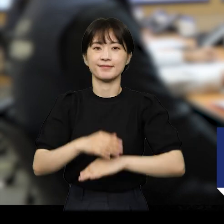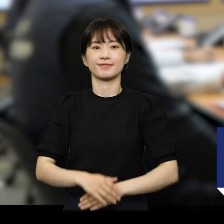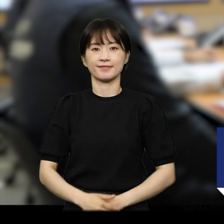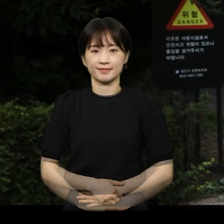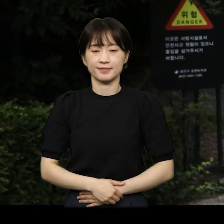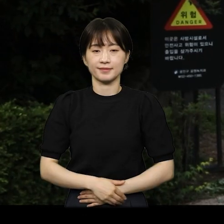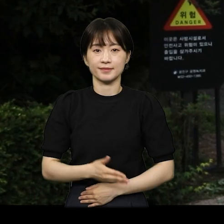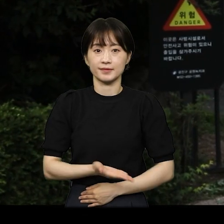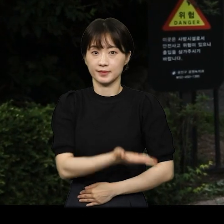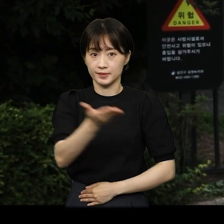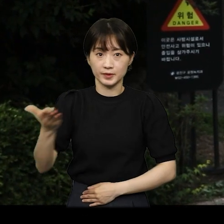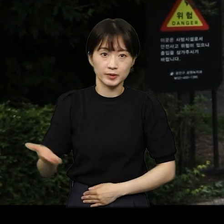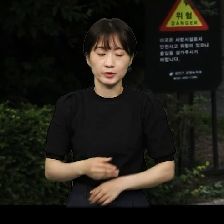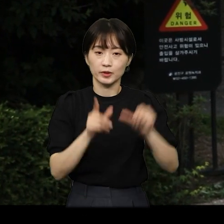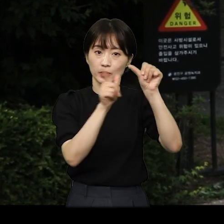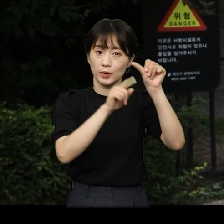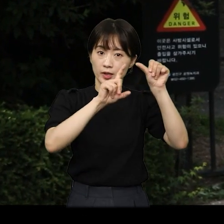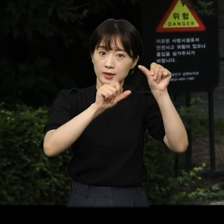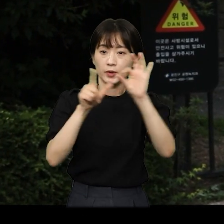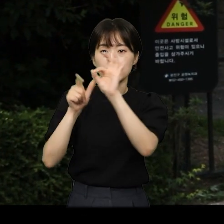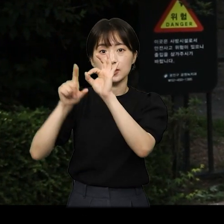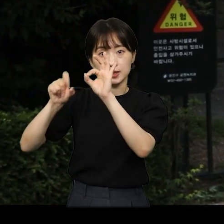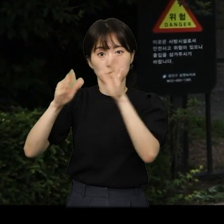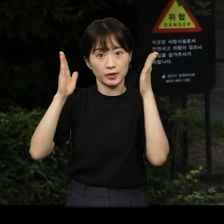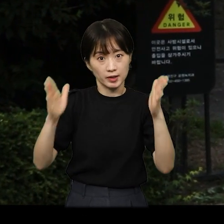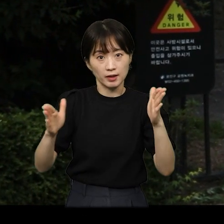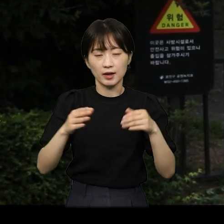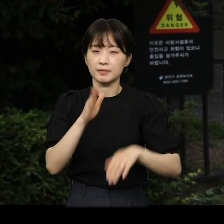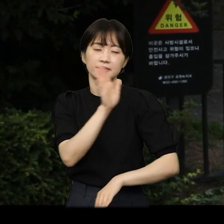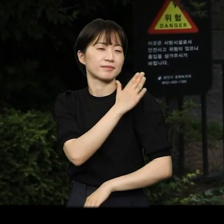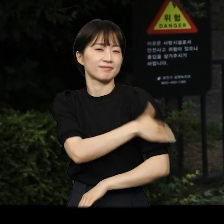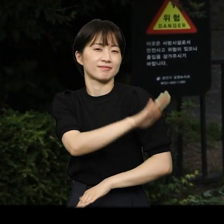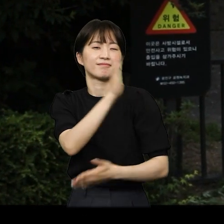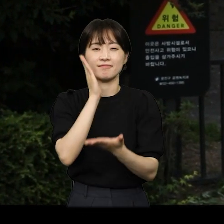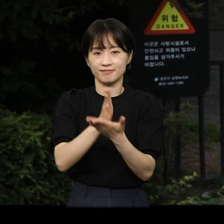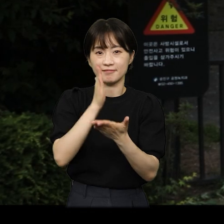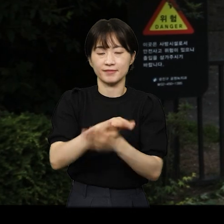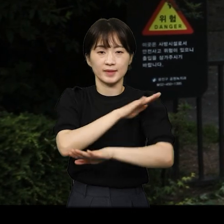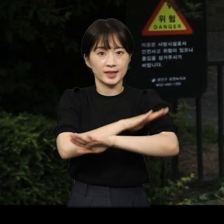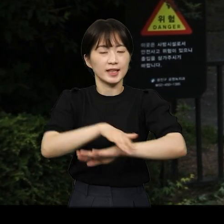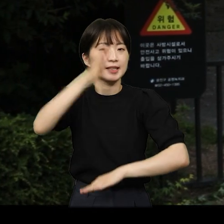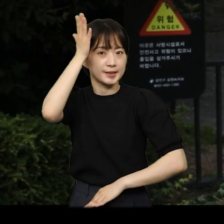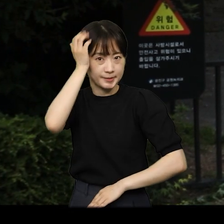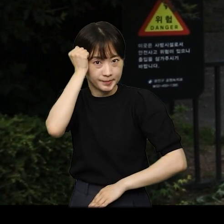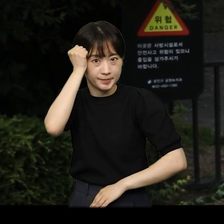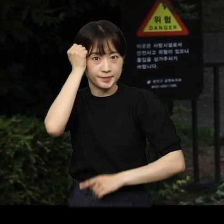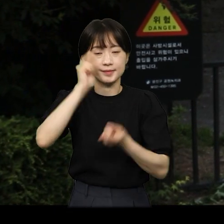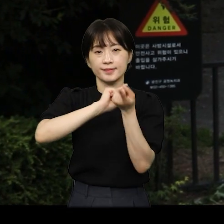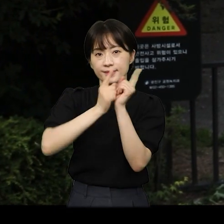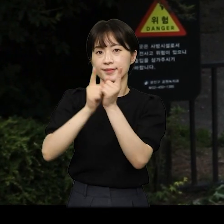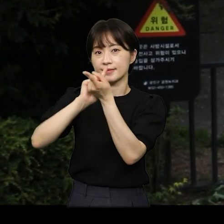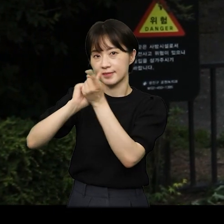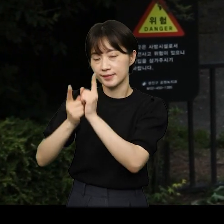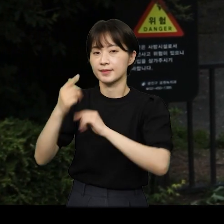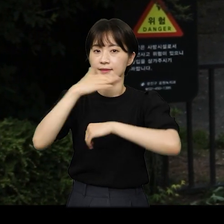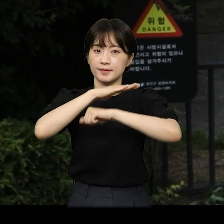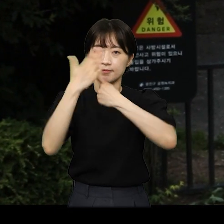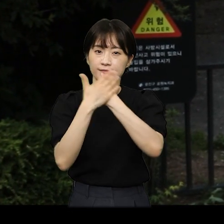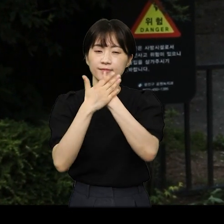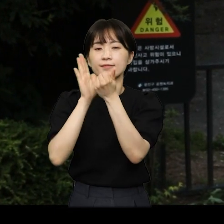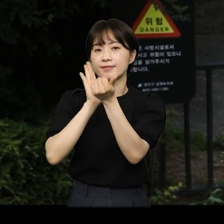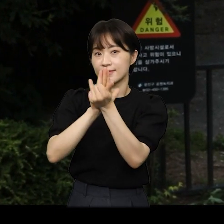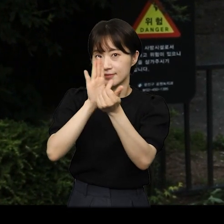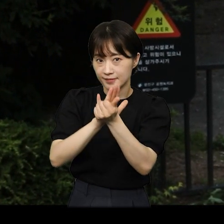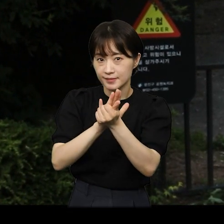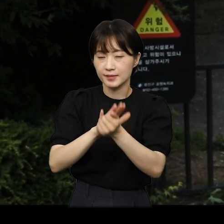우리 모두 여름철 풍수의 대책기간을 기억하고 앞서 소개해드린 예방법을 잘 실천한다면